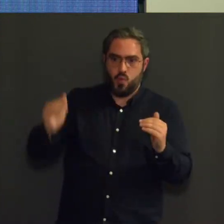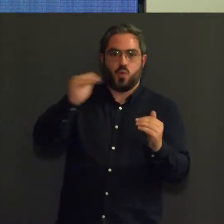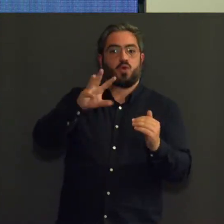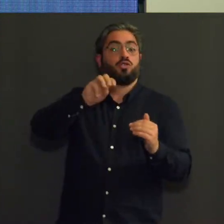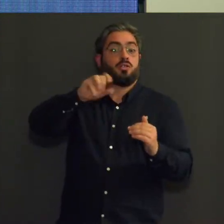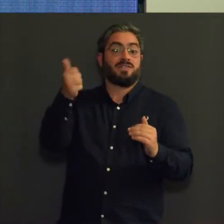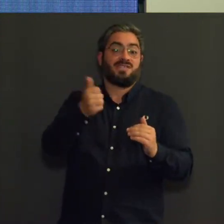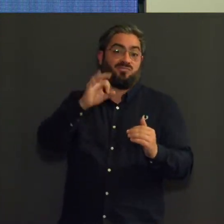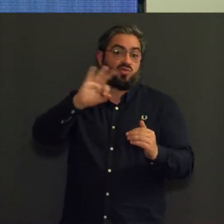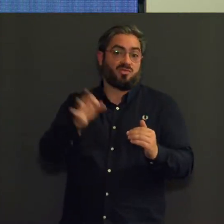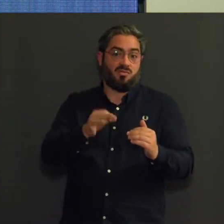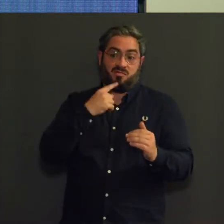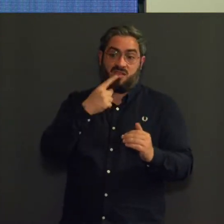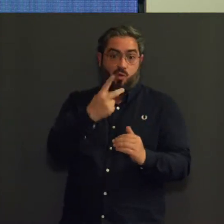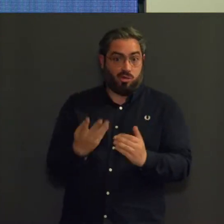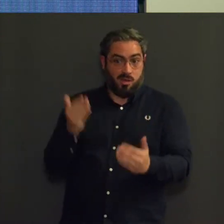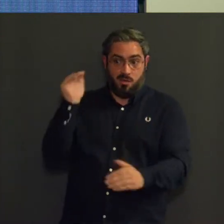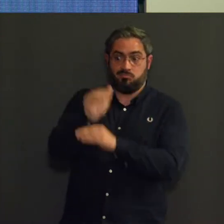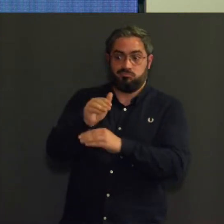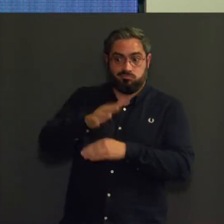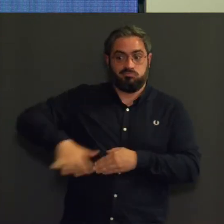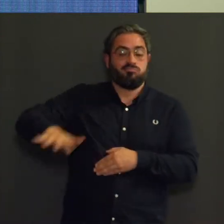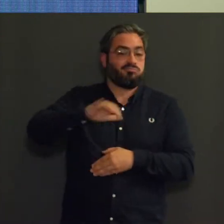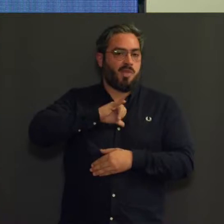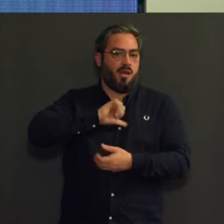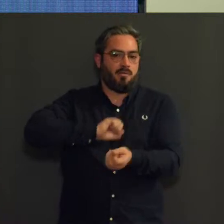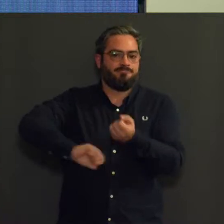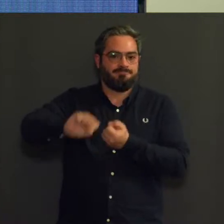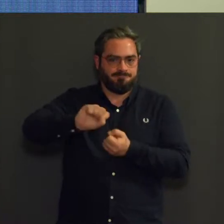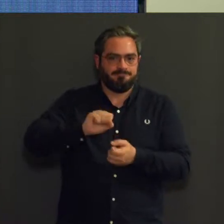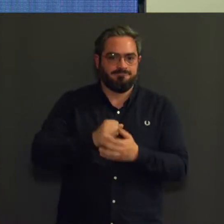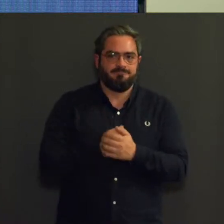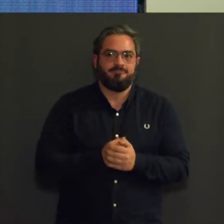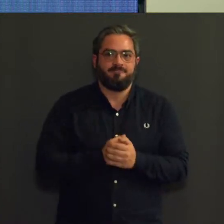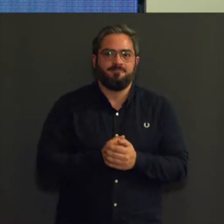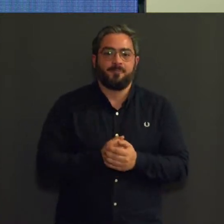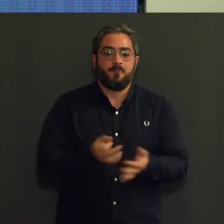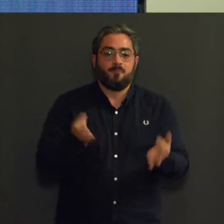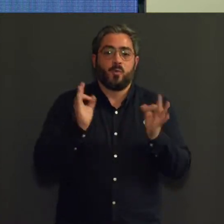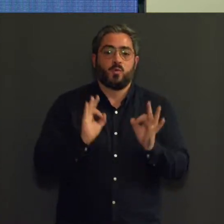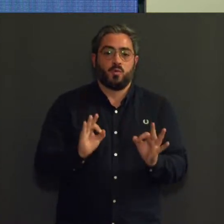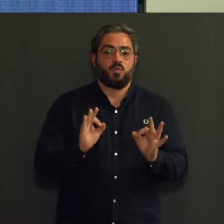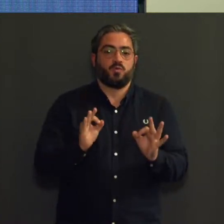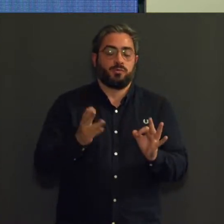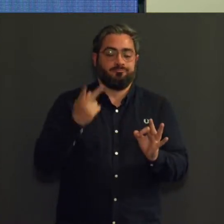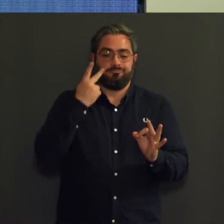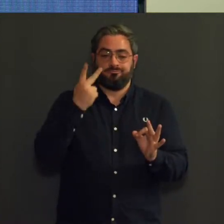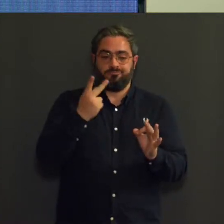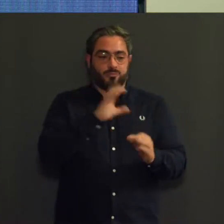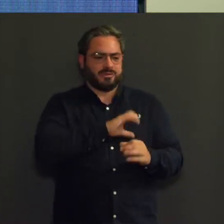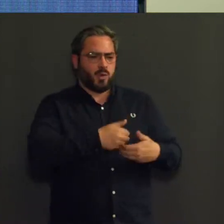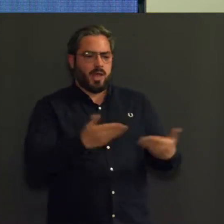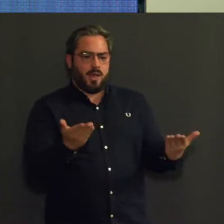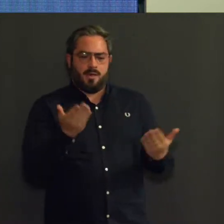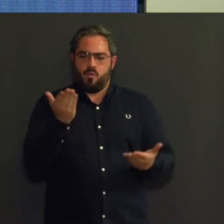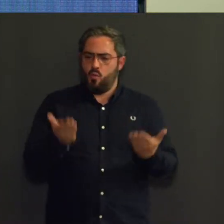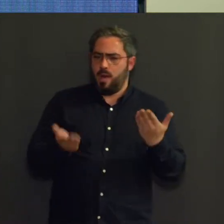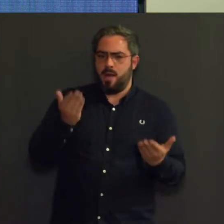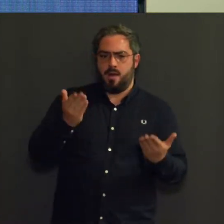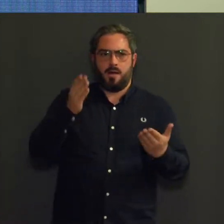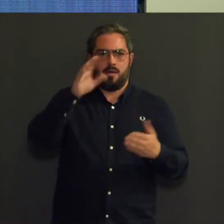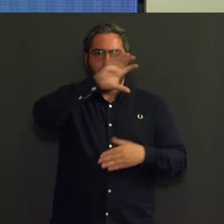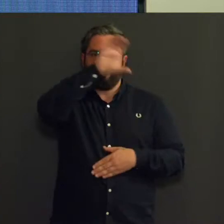Donc plus d'un tiers qui a des anticorps. Ceci est à mettre en parallèle avec les taux dans la population générale des